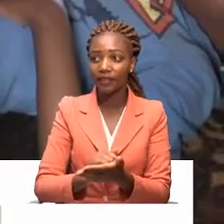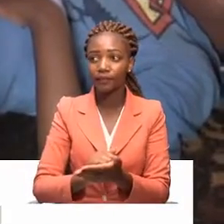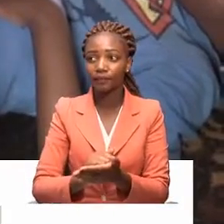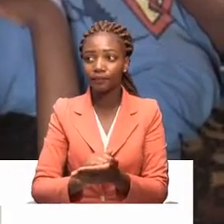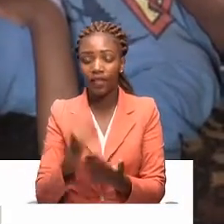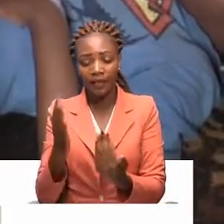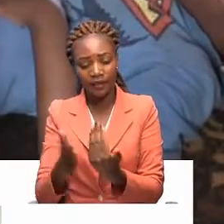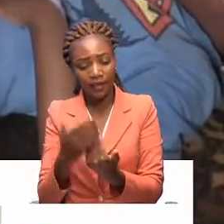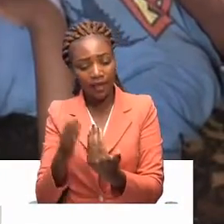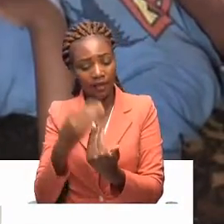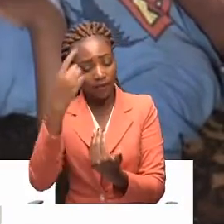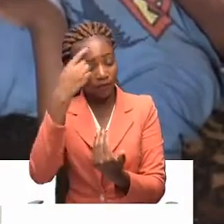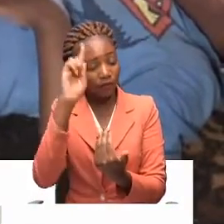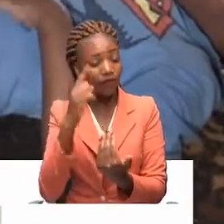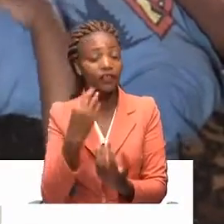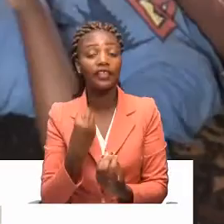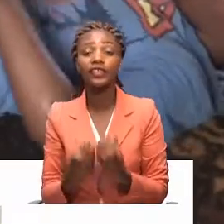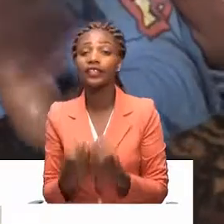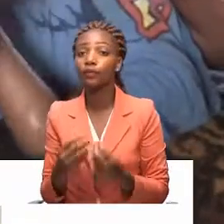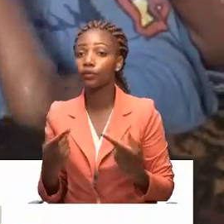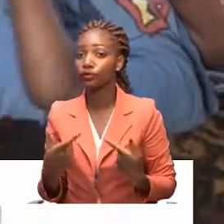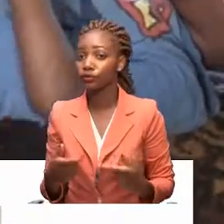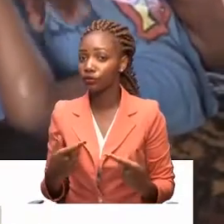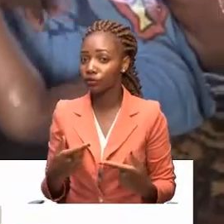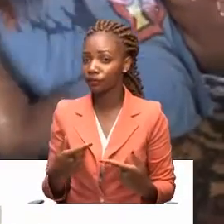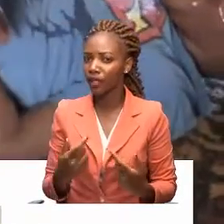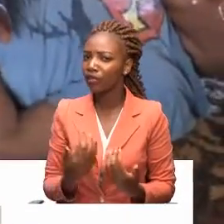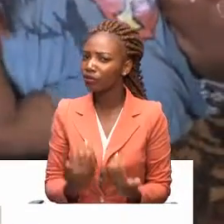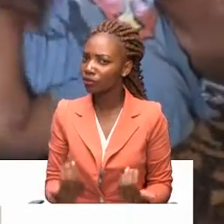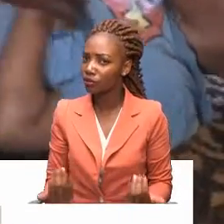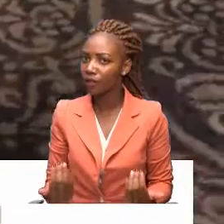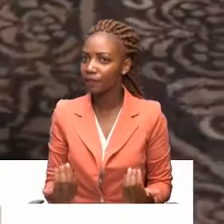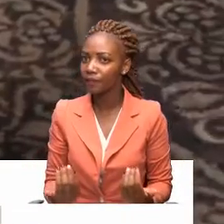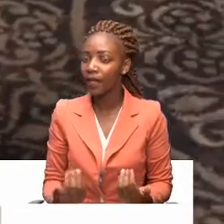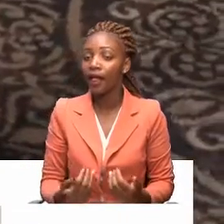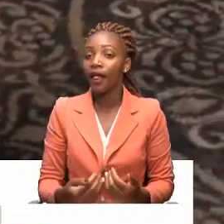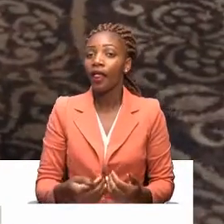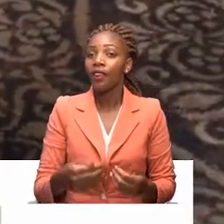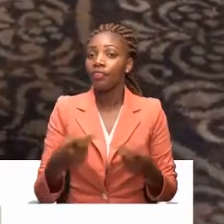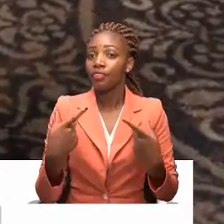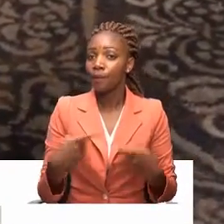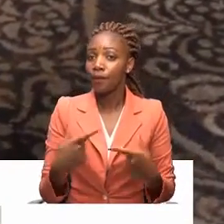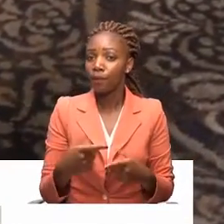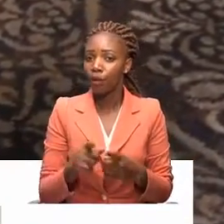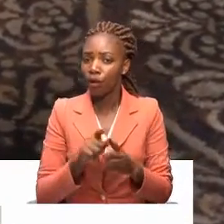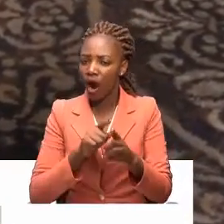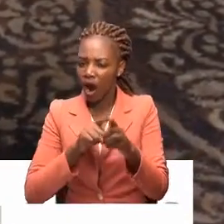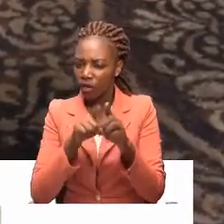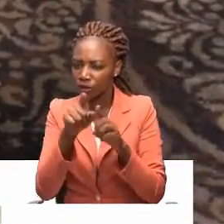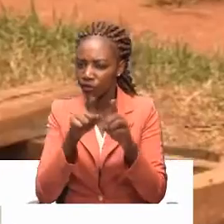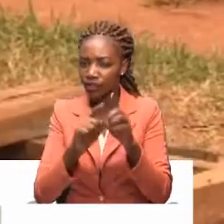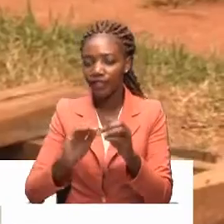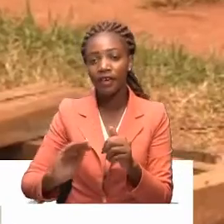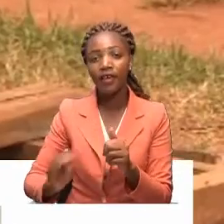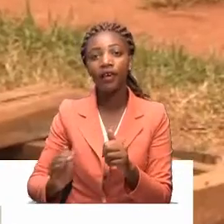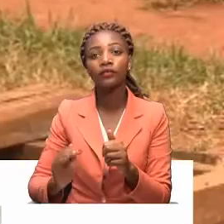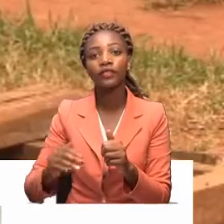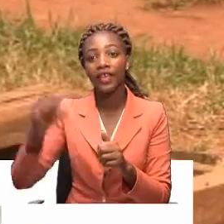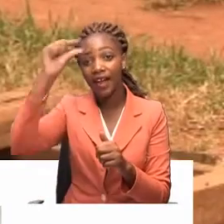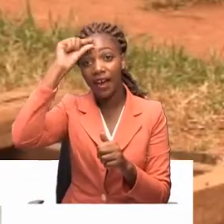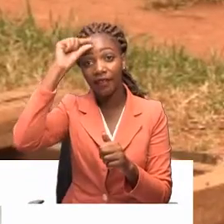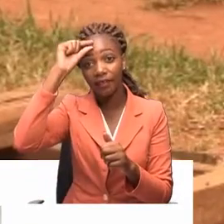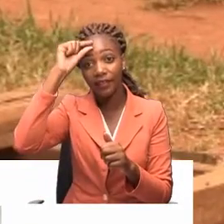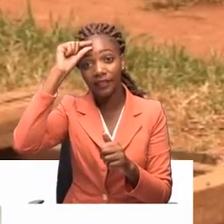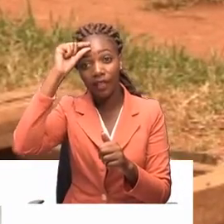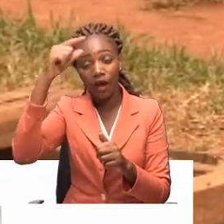maeneo ya Muini gatuzi ndogo la Kiminini, wanaharakati hao wameisuta serikali ya kaunti ya Trans Nzoia kwa kutozingatia changamoto